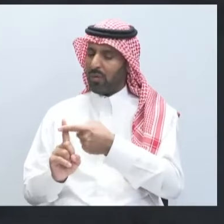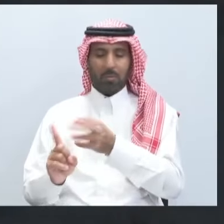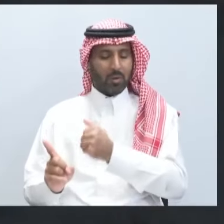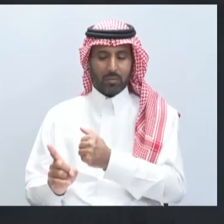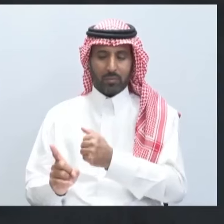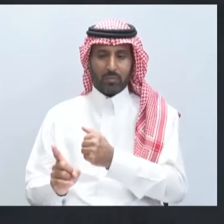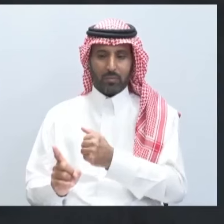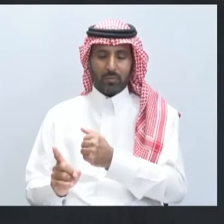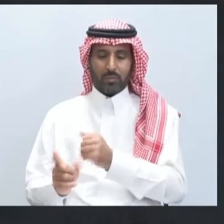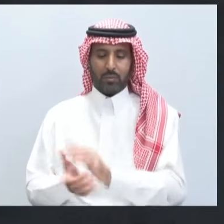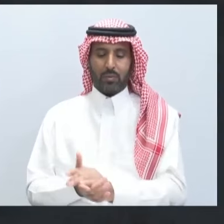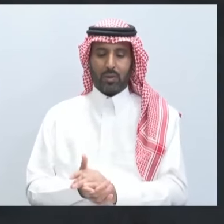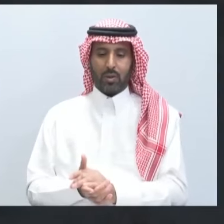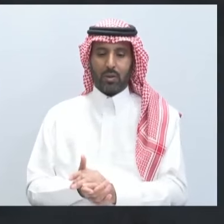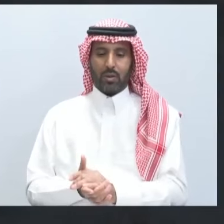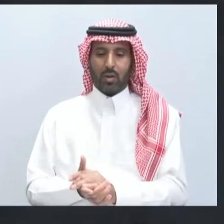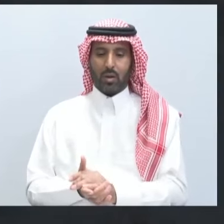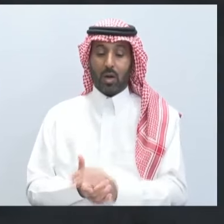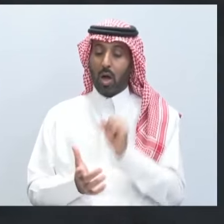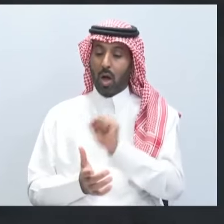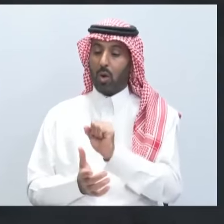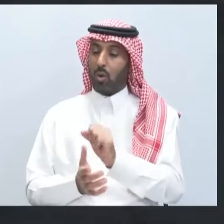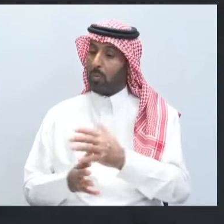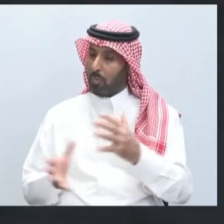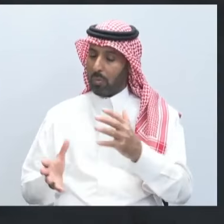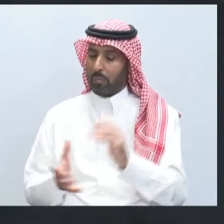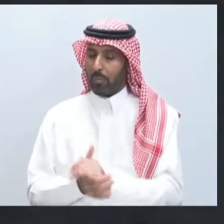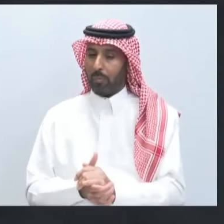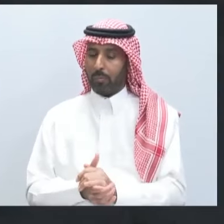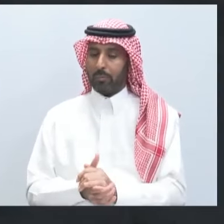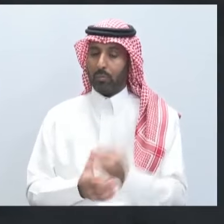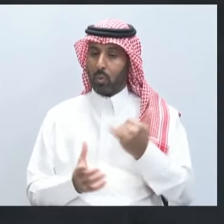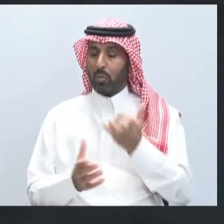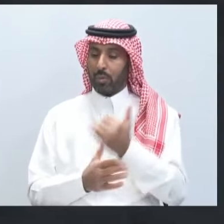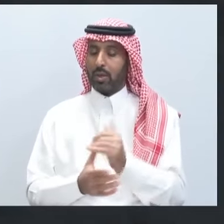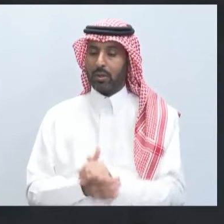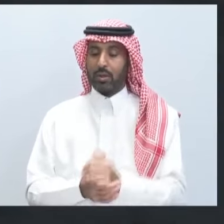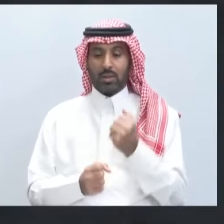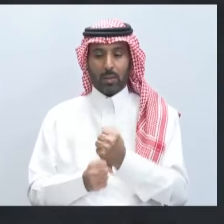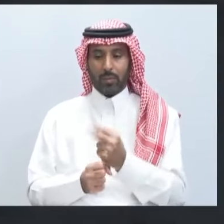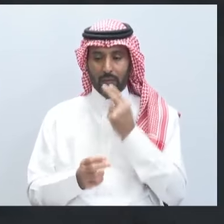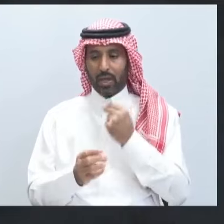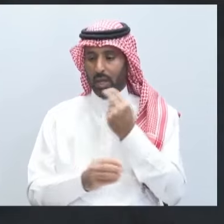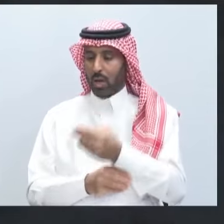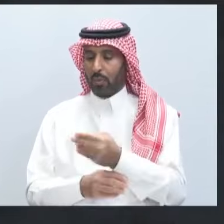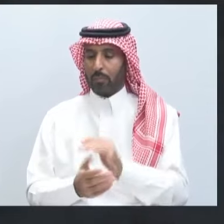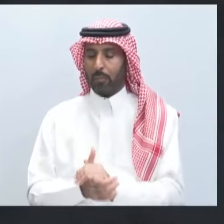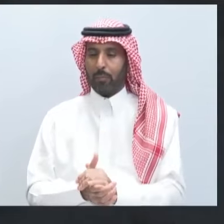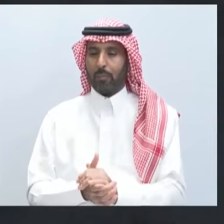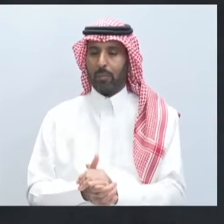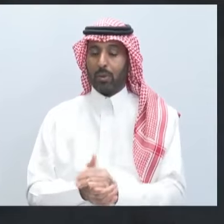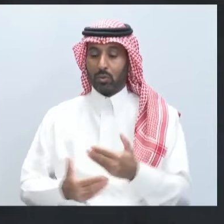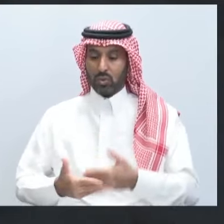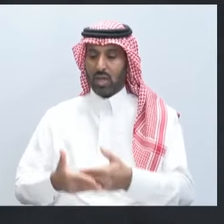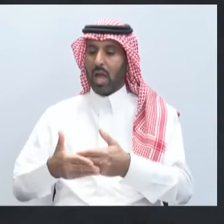فهو يجب في عليك وهذا حق من حقوقهما ان تحسن اليهما وان